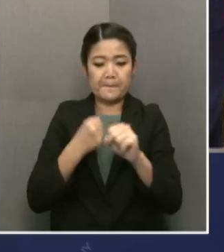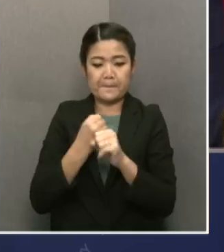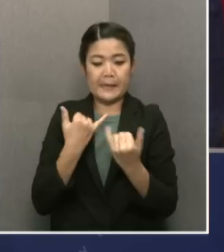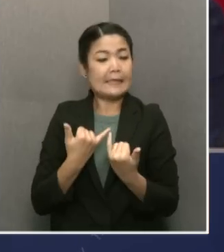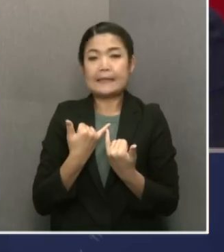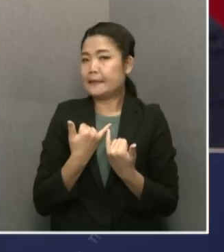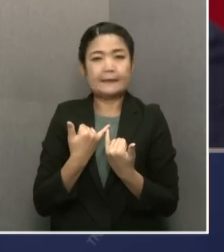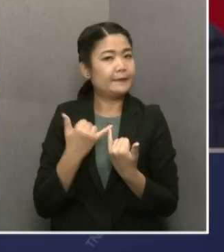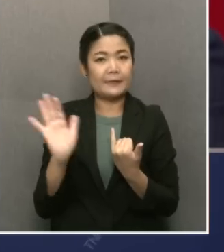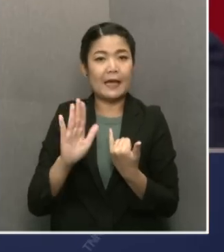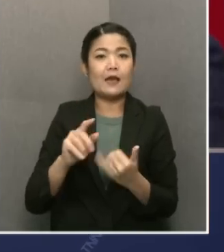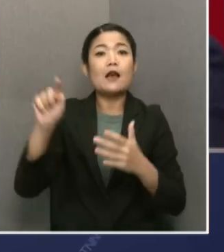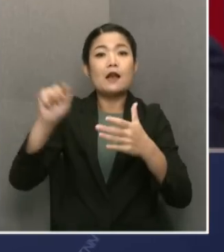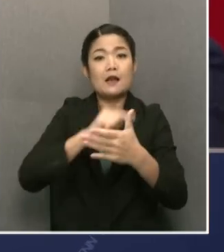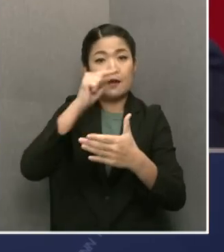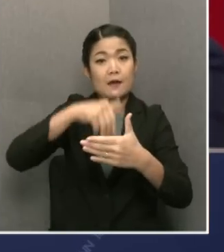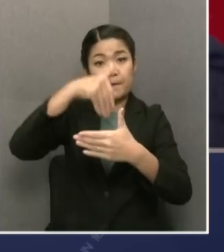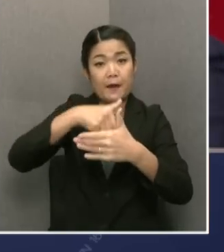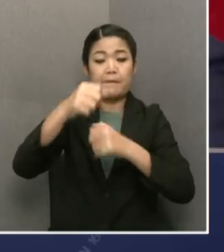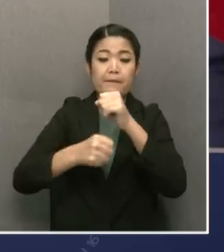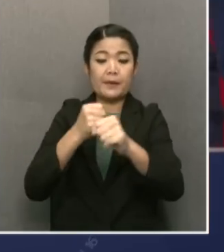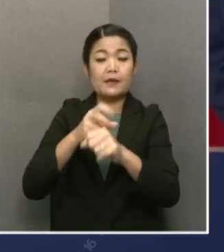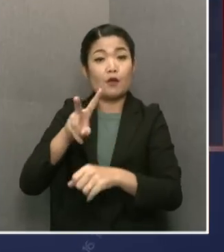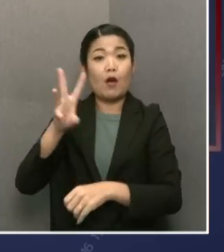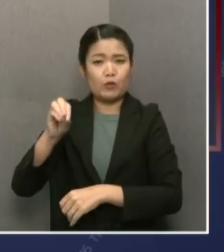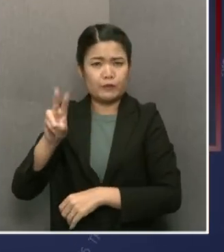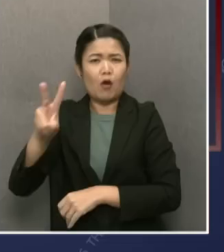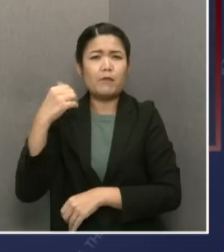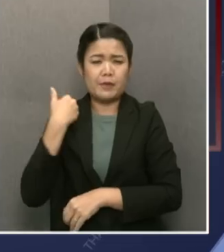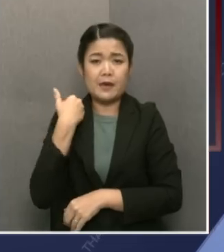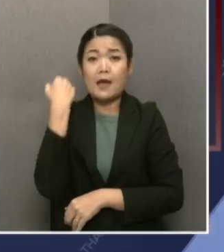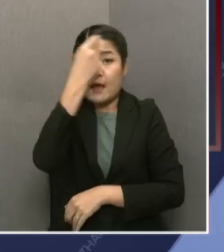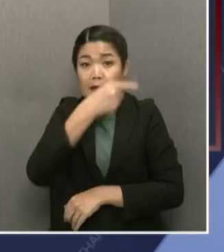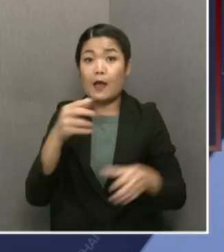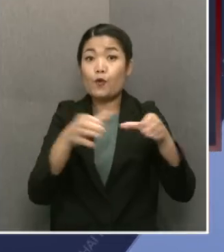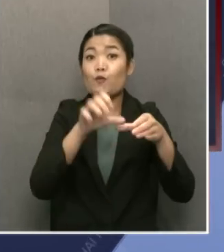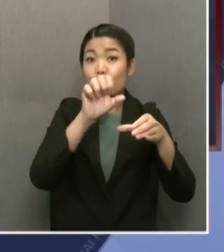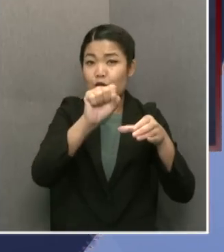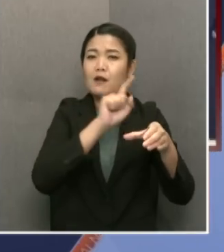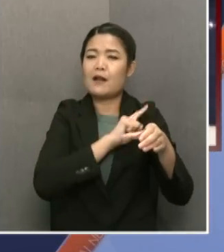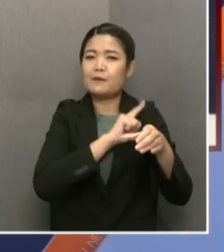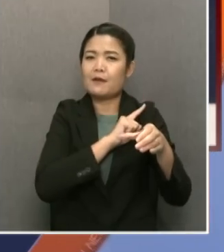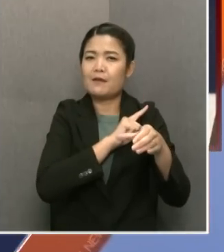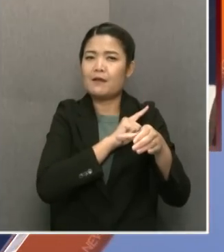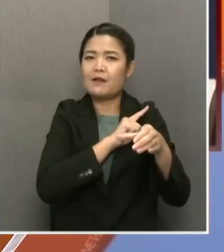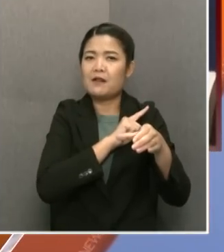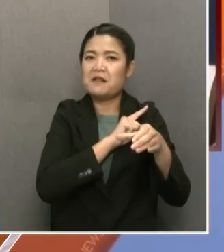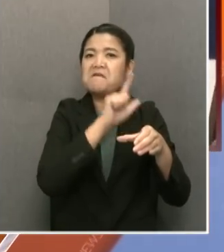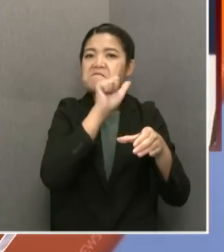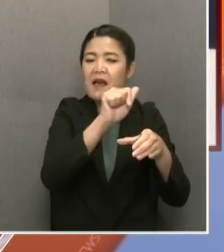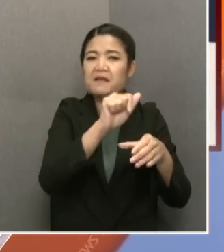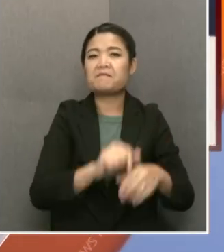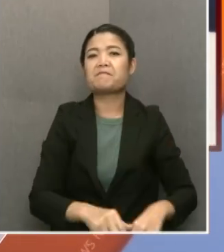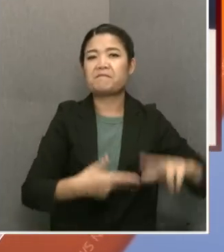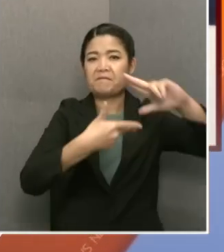ในการเลือกตั้งปี 2562ก็มีเช่นเดียวกันนะในเวลานั้นเนี่ยพรรคที่เป็นแกนนำในการจัดตั้งรัฐบาลคือพลังประชารัฐ